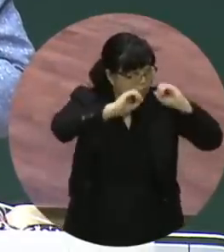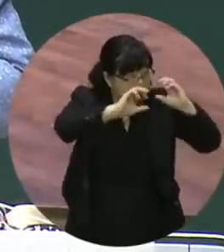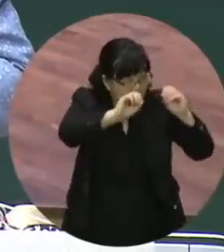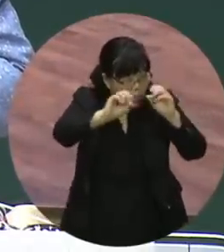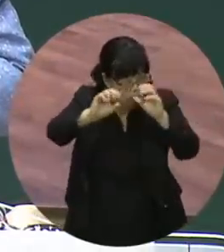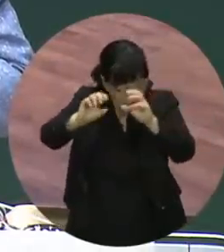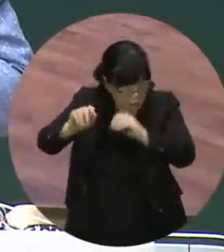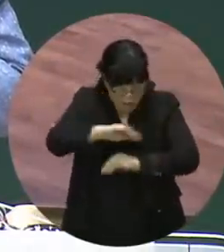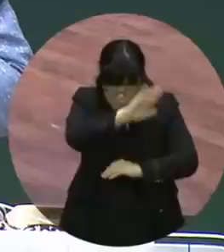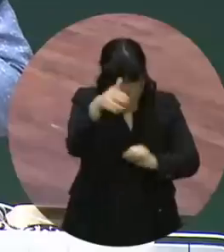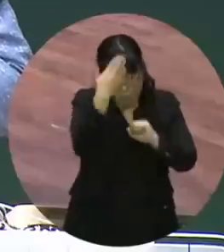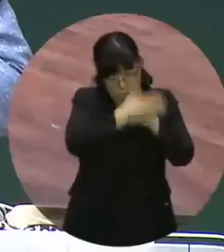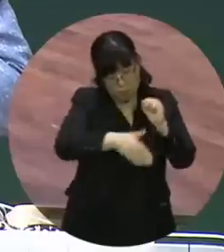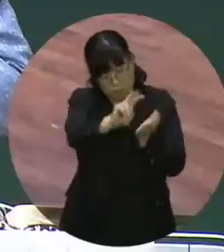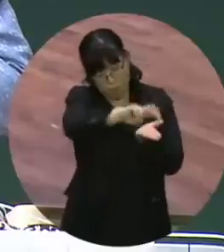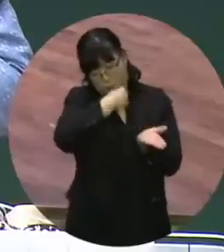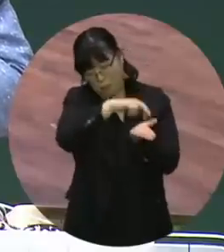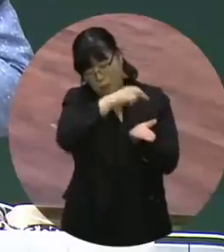농인인데